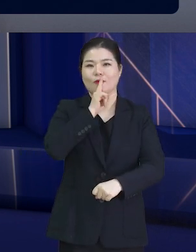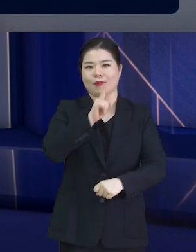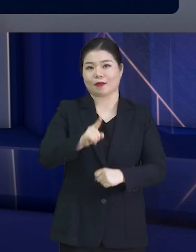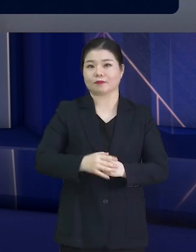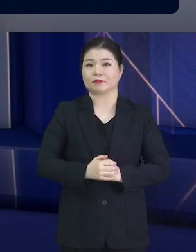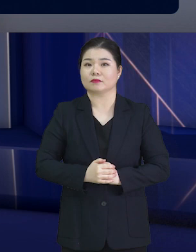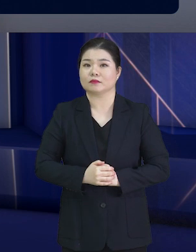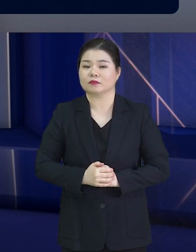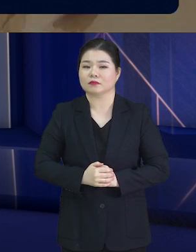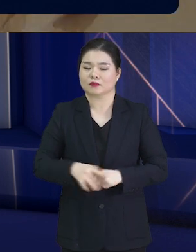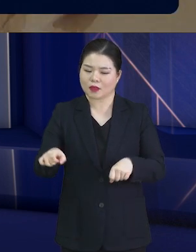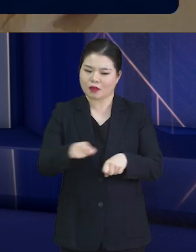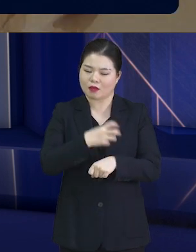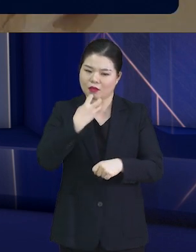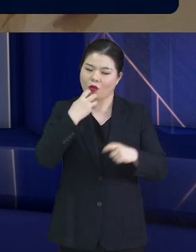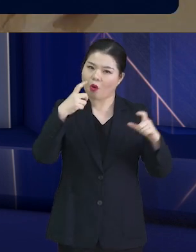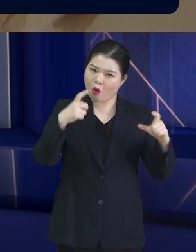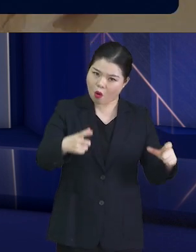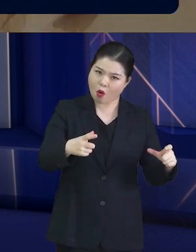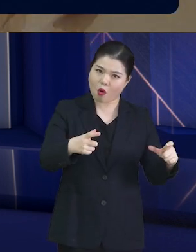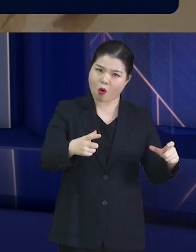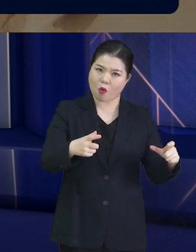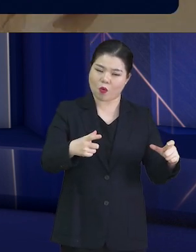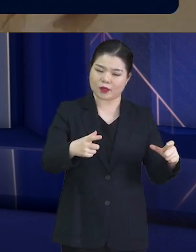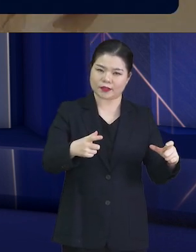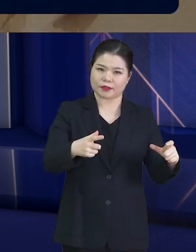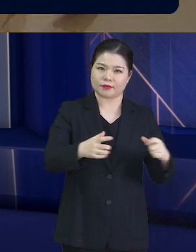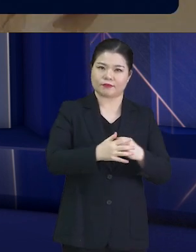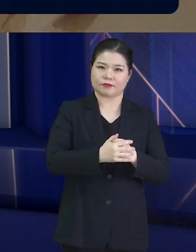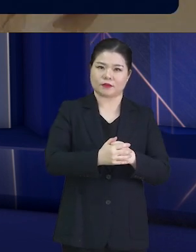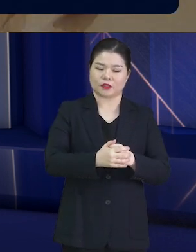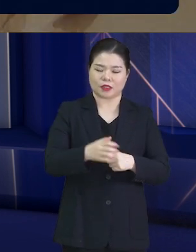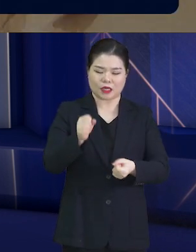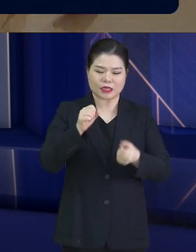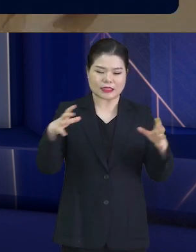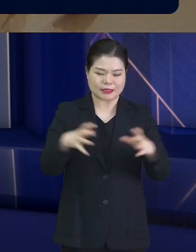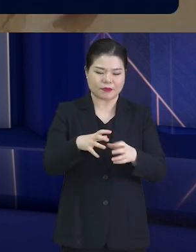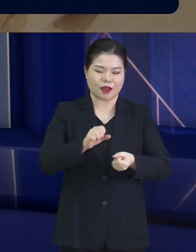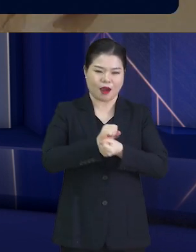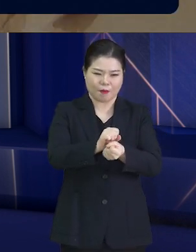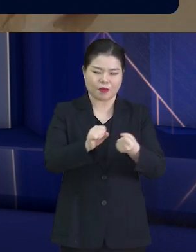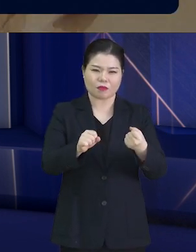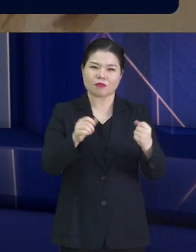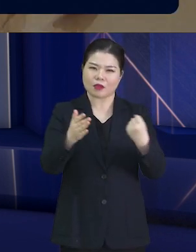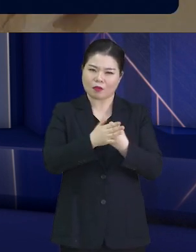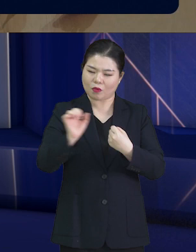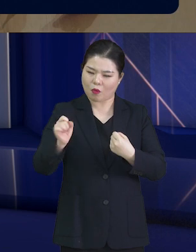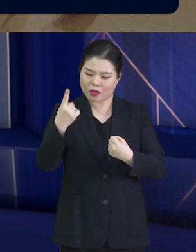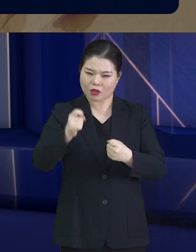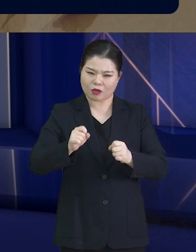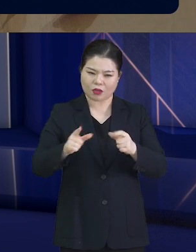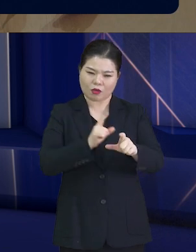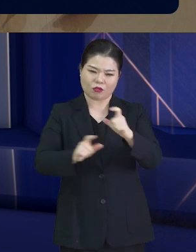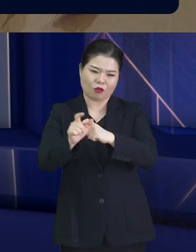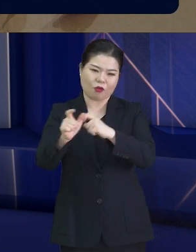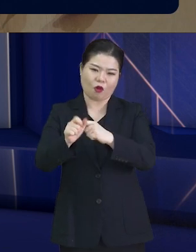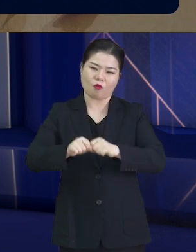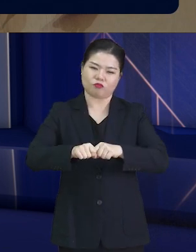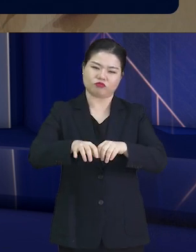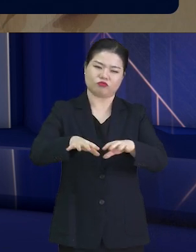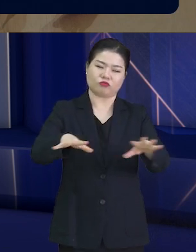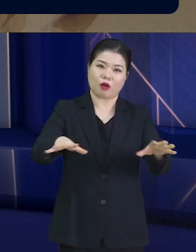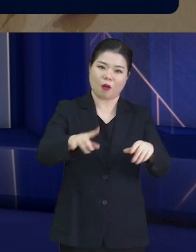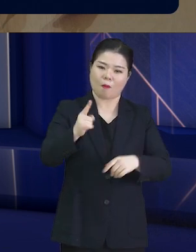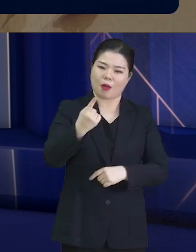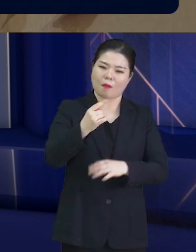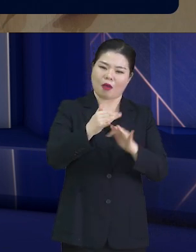경고했습니다. 특히 서울의 경우 기존 집단 감염 여파로 추가 확진이 이어지면서 지난달 17일부터